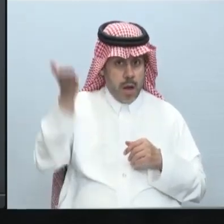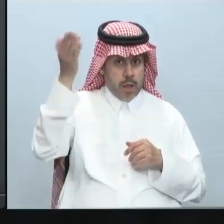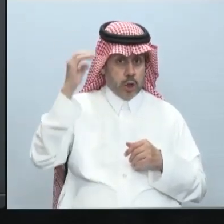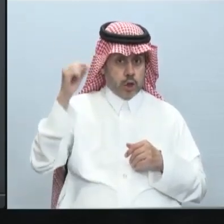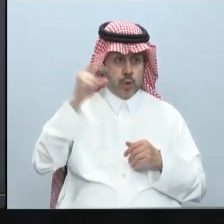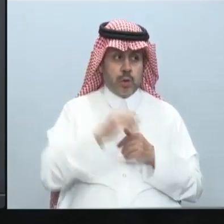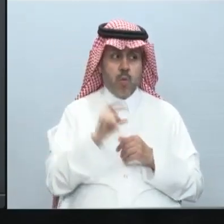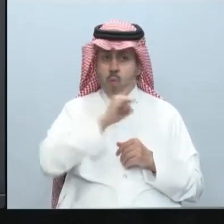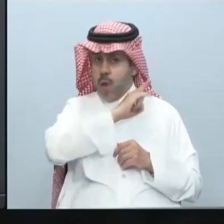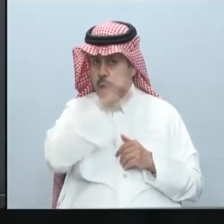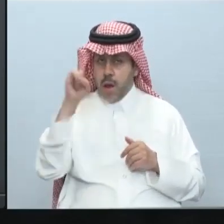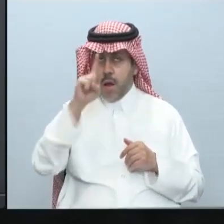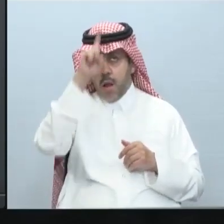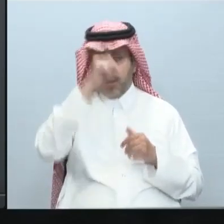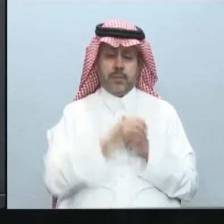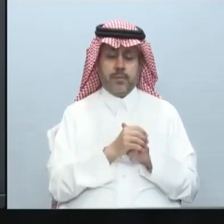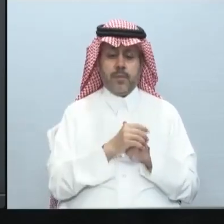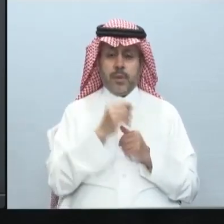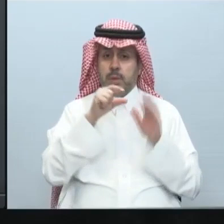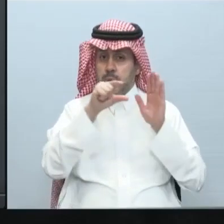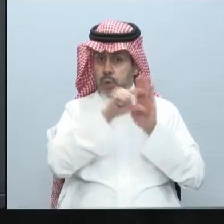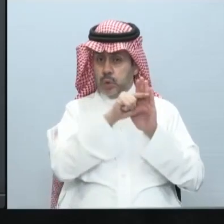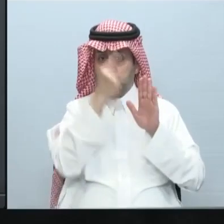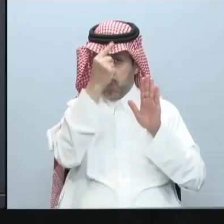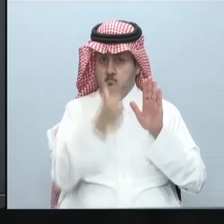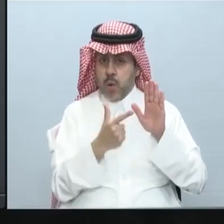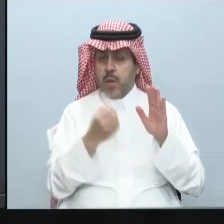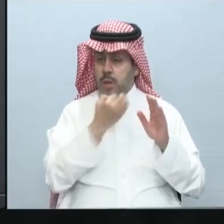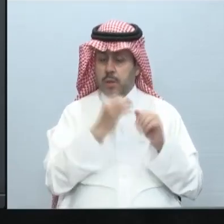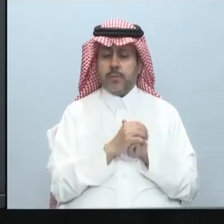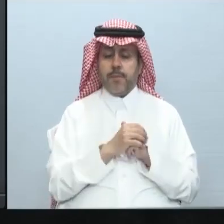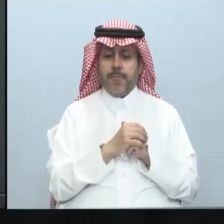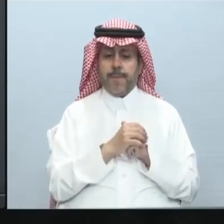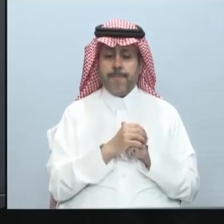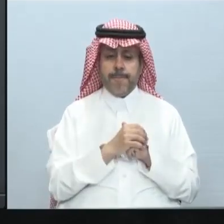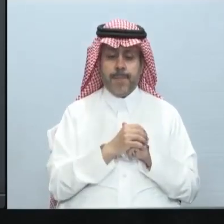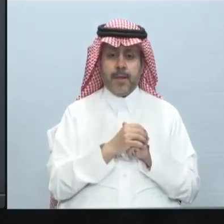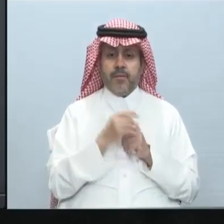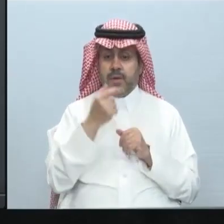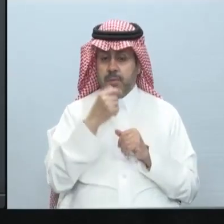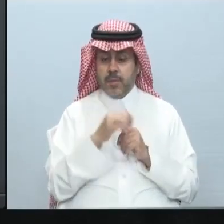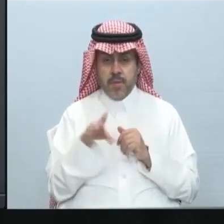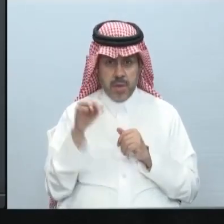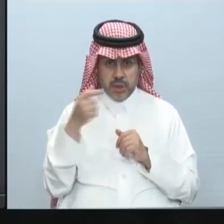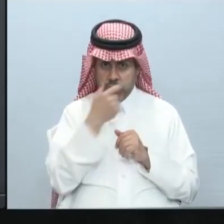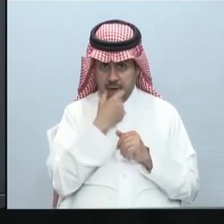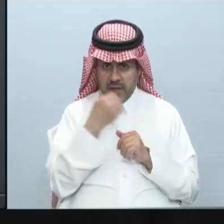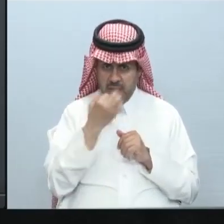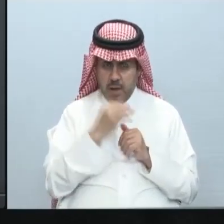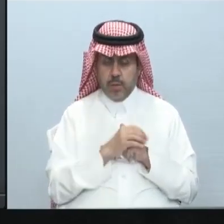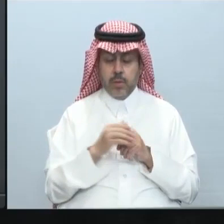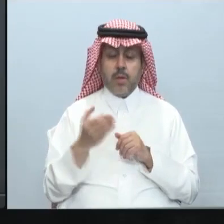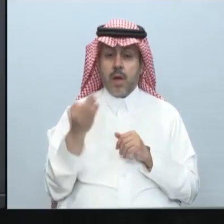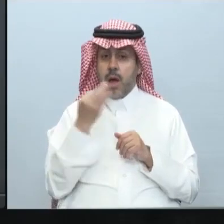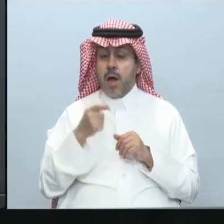ثم تبدا تقرا الفاتحه بينك وبين الله كما جاء في الحديث اذا قال العبد اذا قال العبد الحمد لله رب